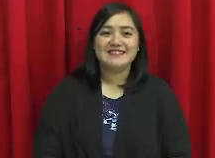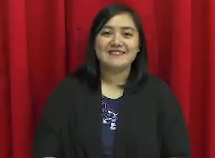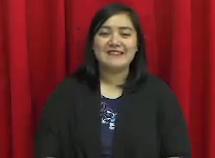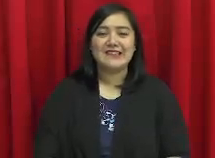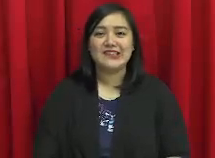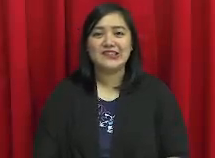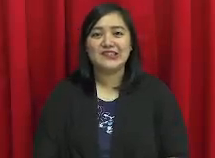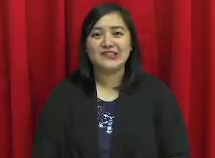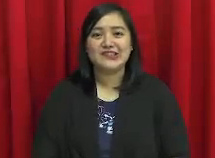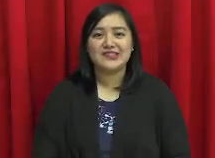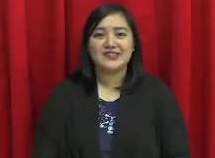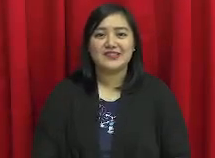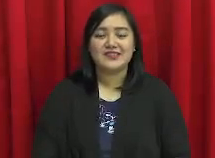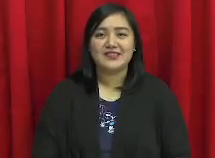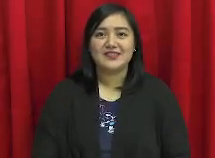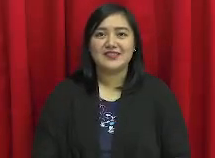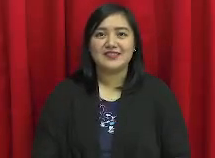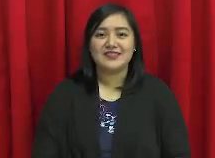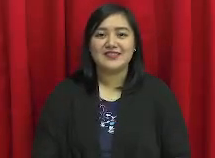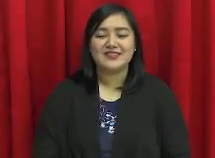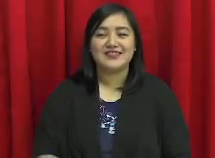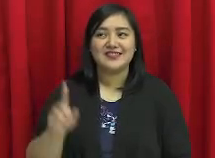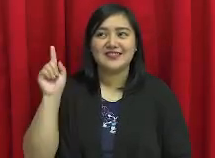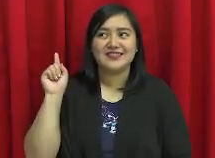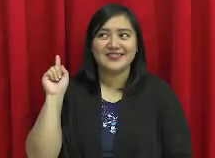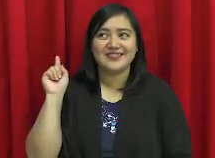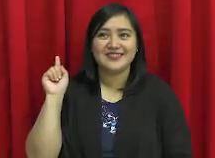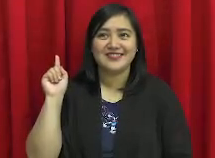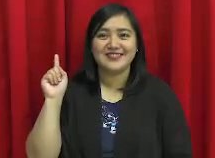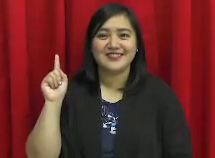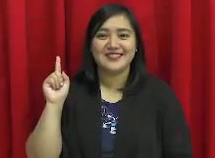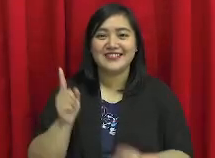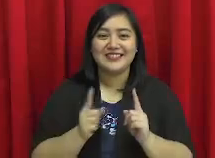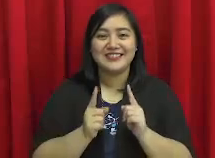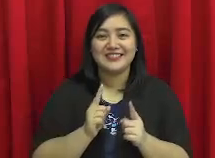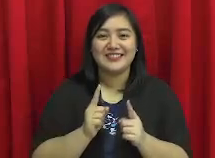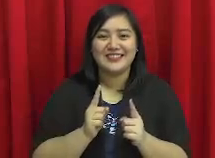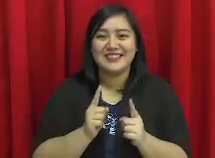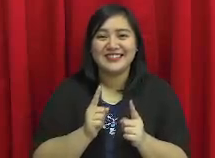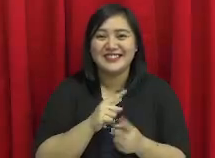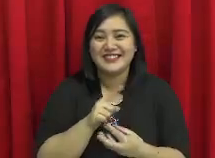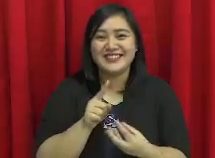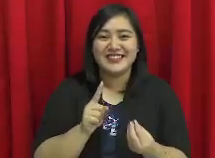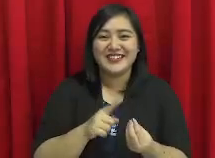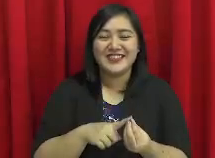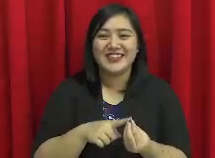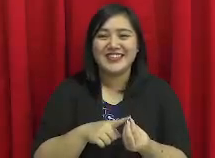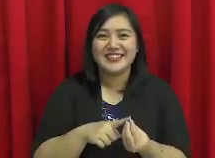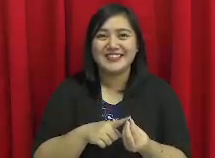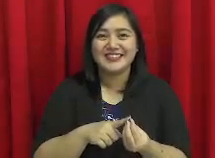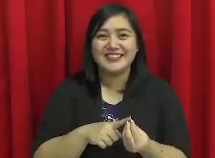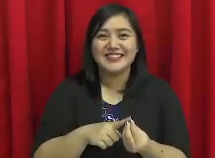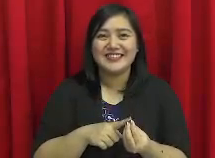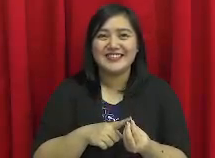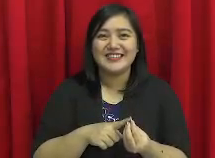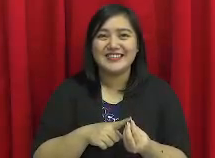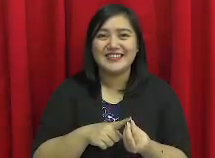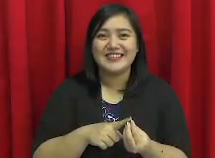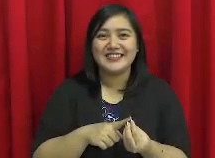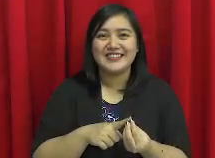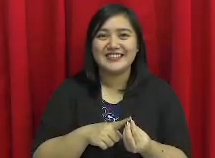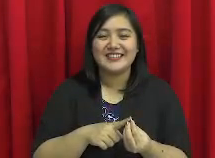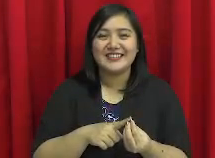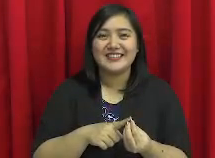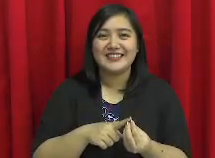kinakakalam ng kailan ang founding ano ng ano, Takuza. Takot sa asawa. Oh, di ba? Now, inuulit ko po, mga